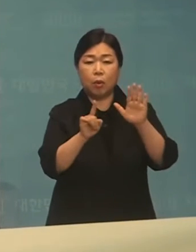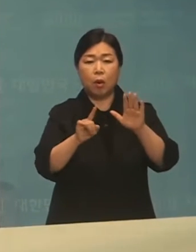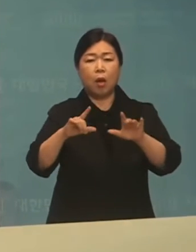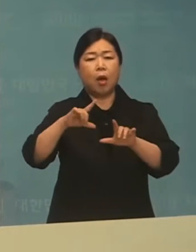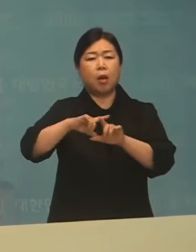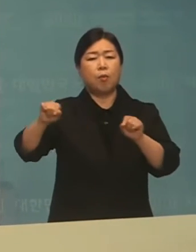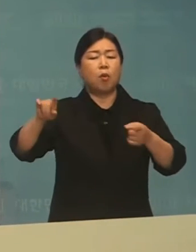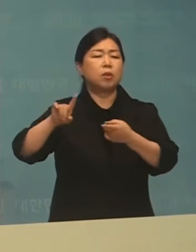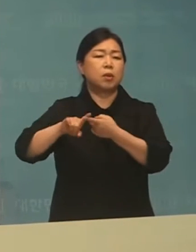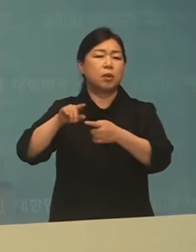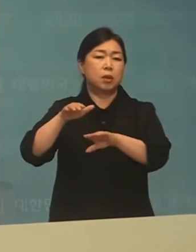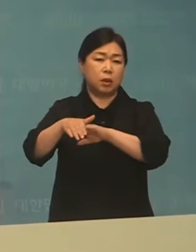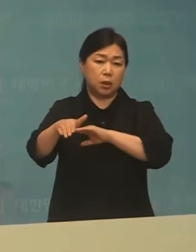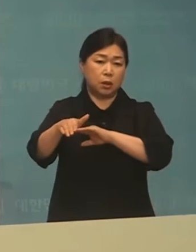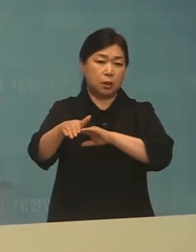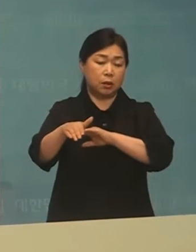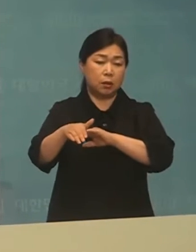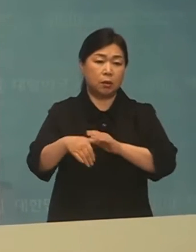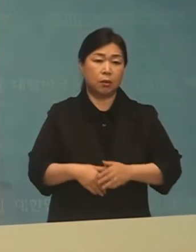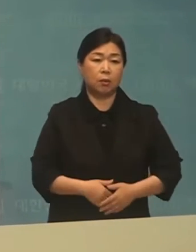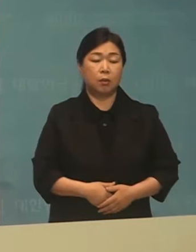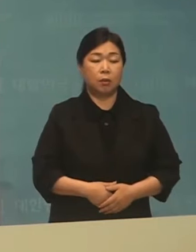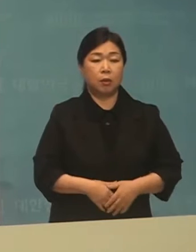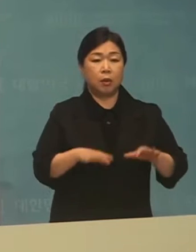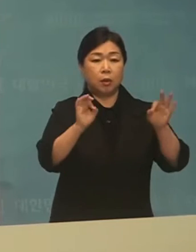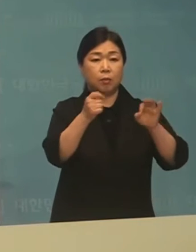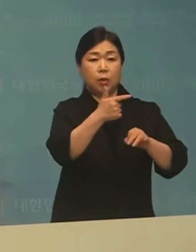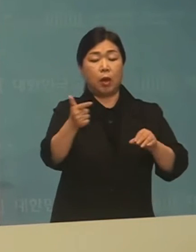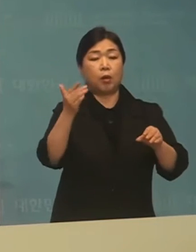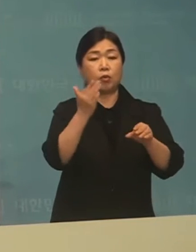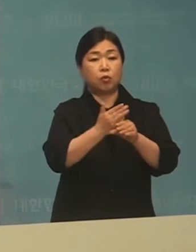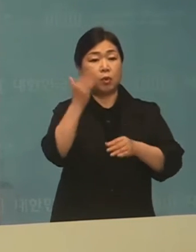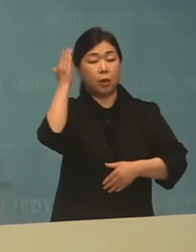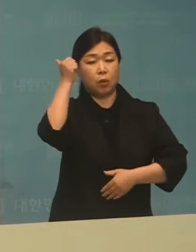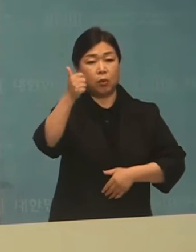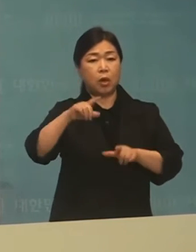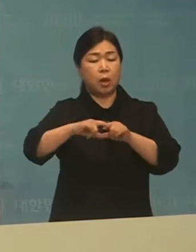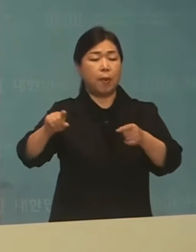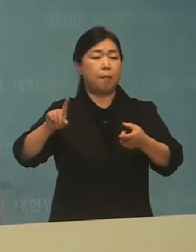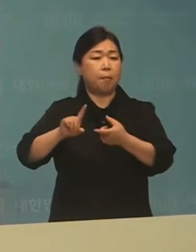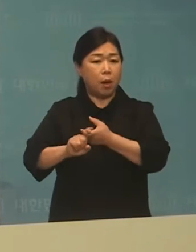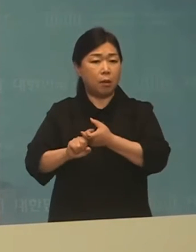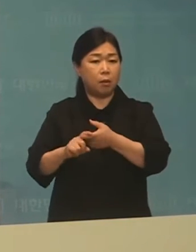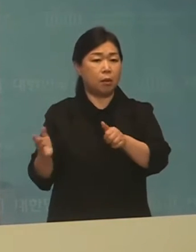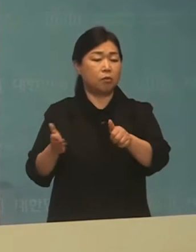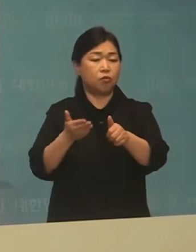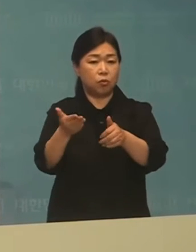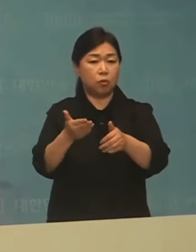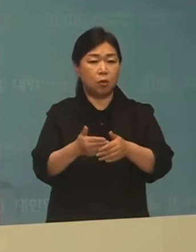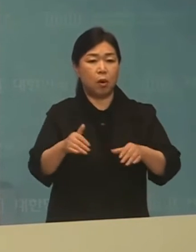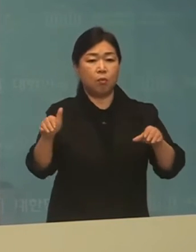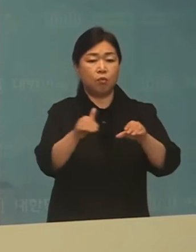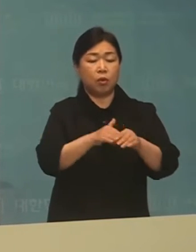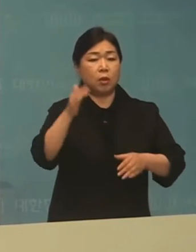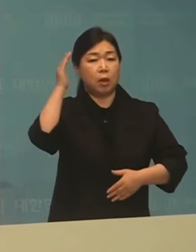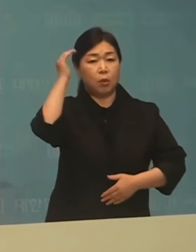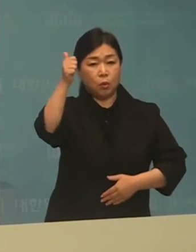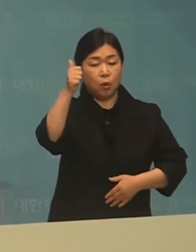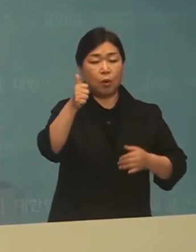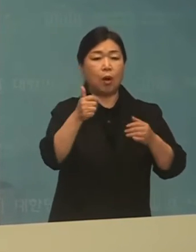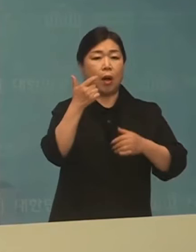사용하고 김대중 대통령을 친일로 몰아가고 문재인 대통령의 부친,